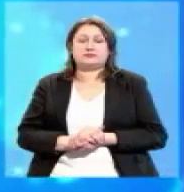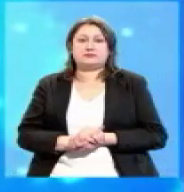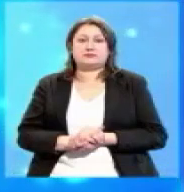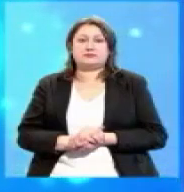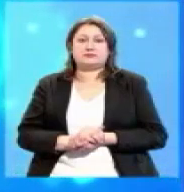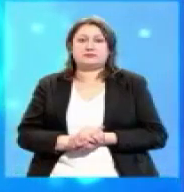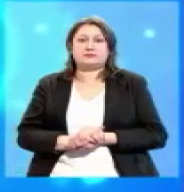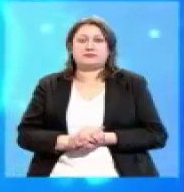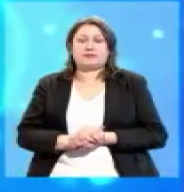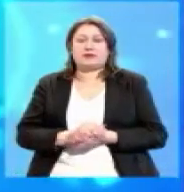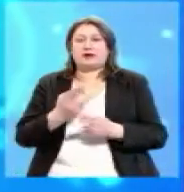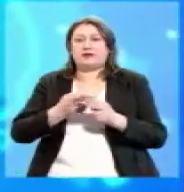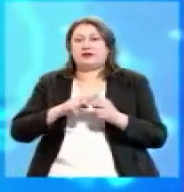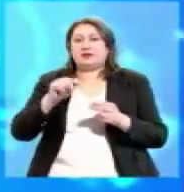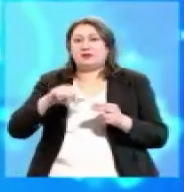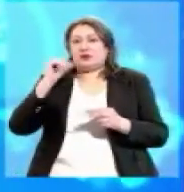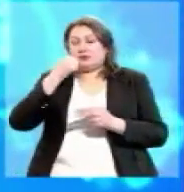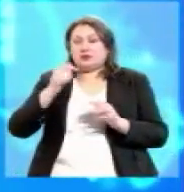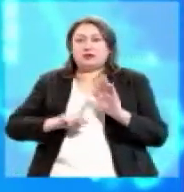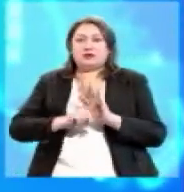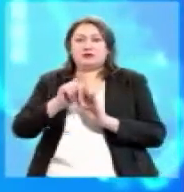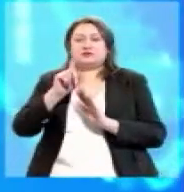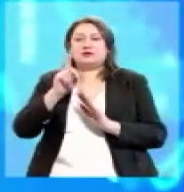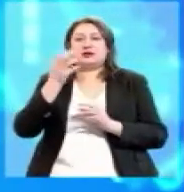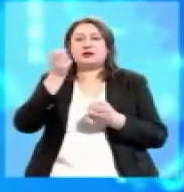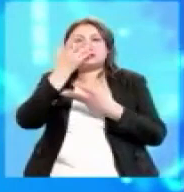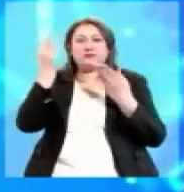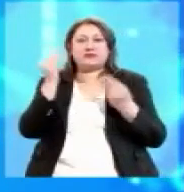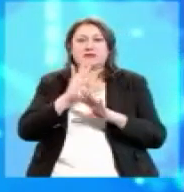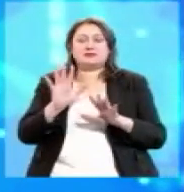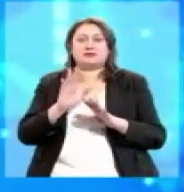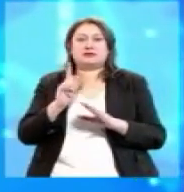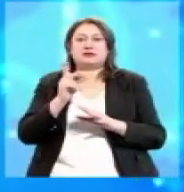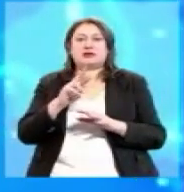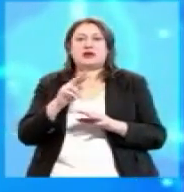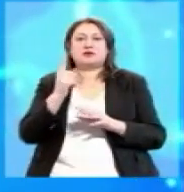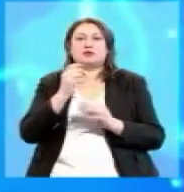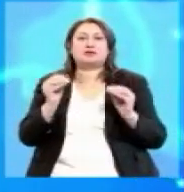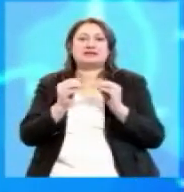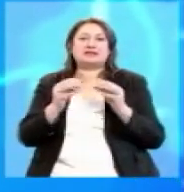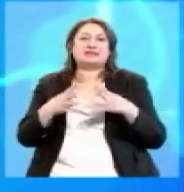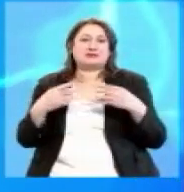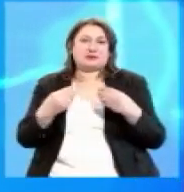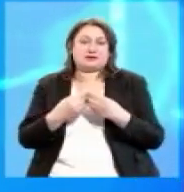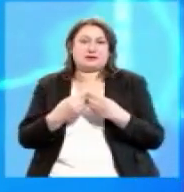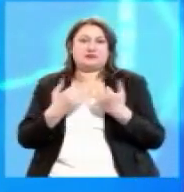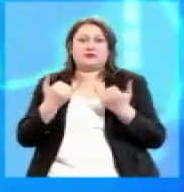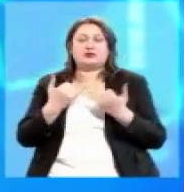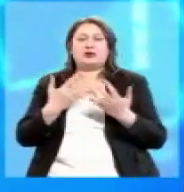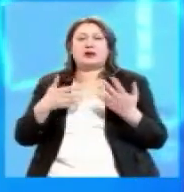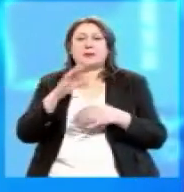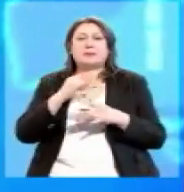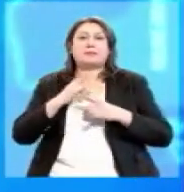Ағымдағы жыл 110 отбасы үшін есте қаларлықтай басталды. Олар бүгін қоныс тойын тойлап жатыр. Юбилейный шағын ауданындағы